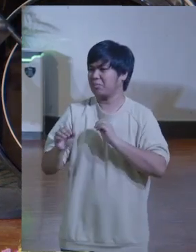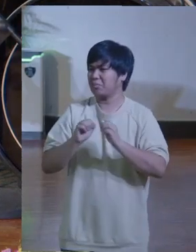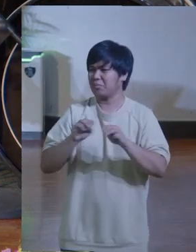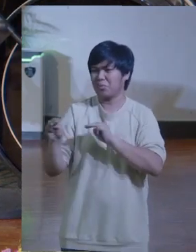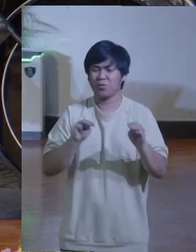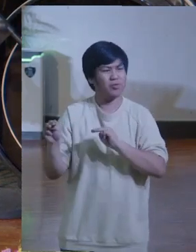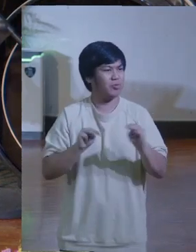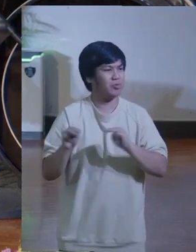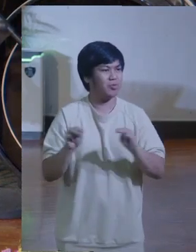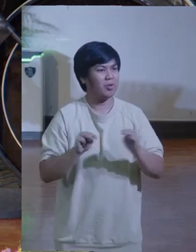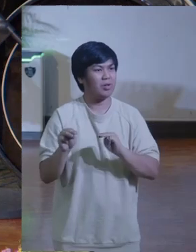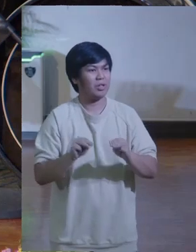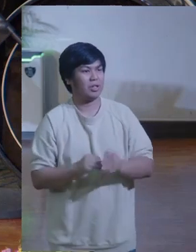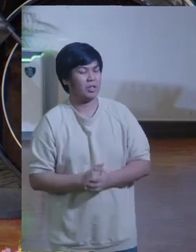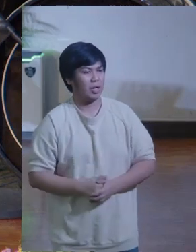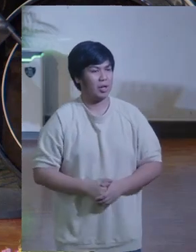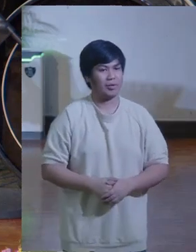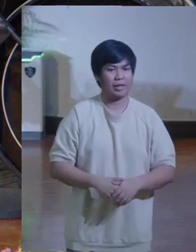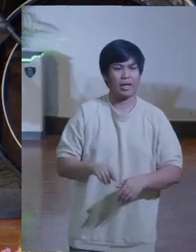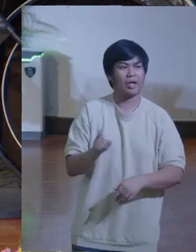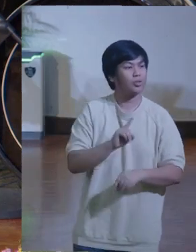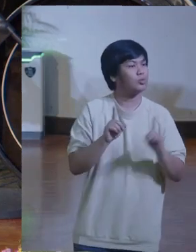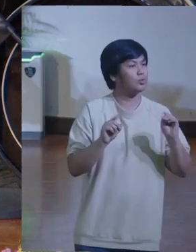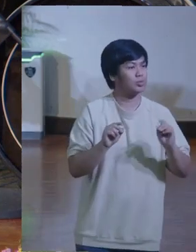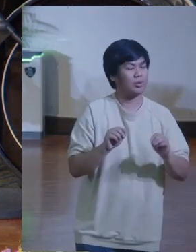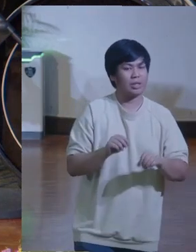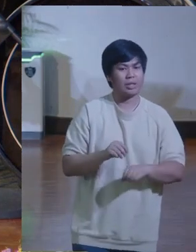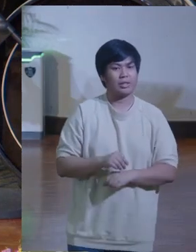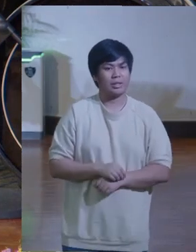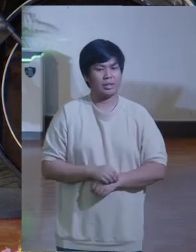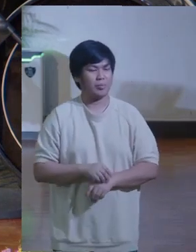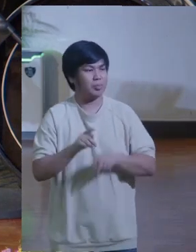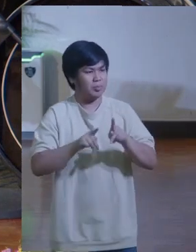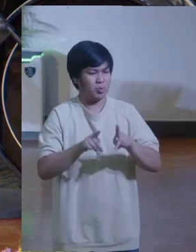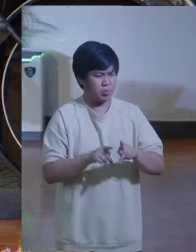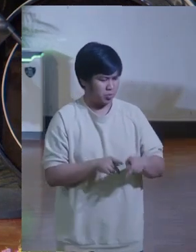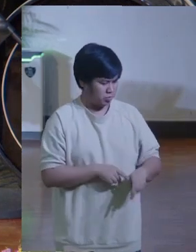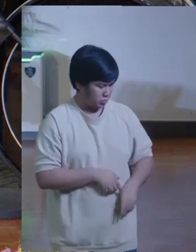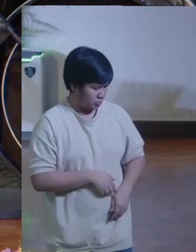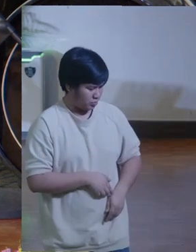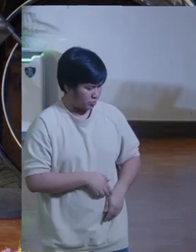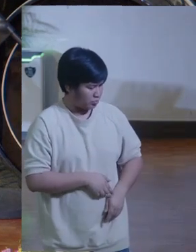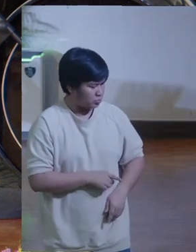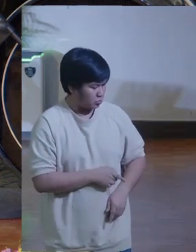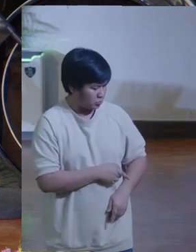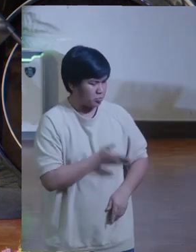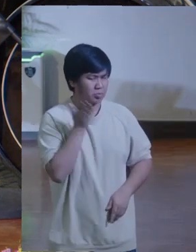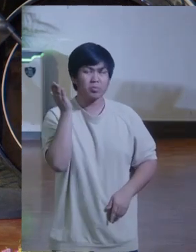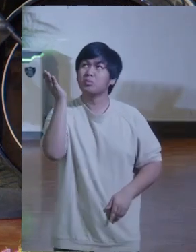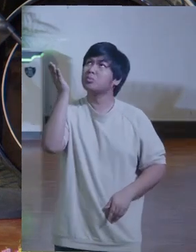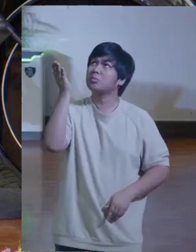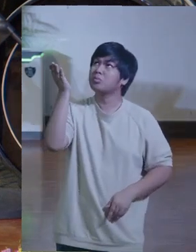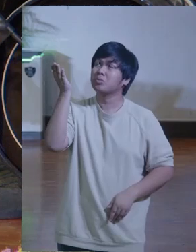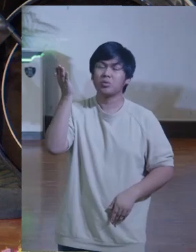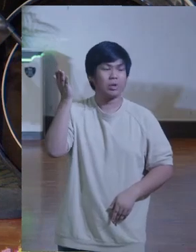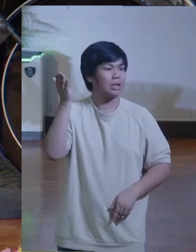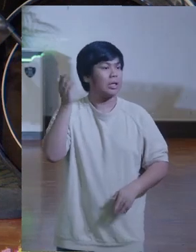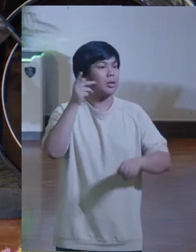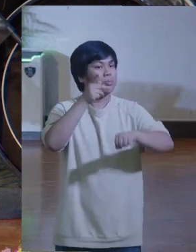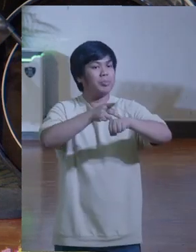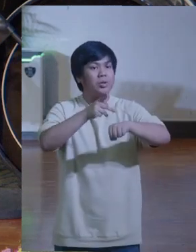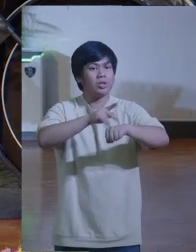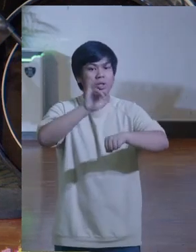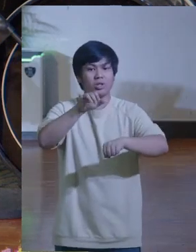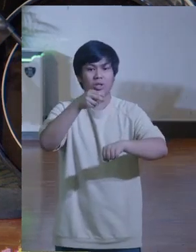beautiful gate, malapit sa templo. Dinadaanan ng mga tao para siya ay makapaglimos. Pinagaling ni Peter